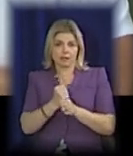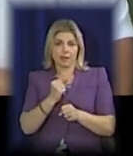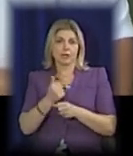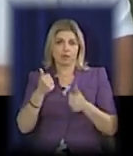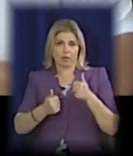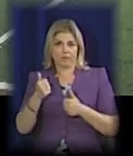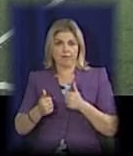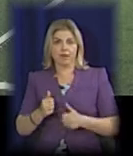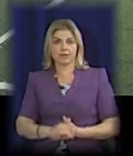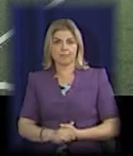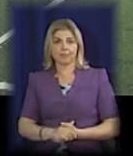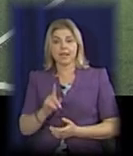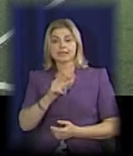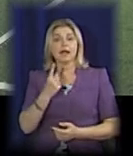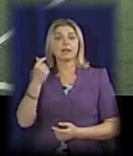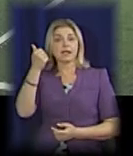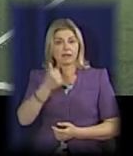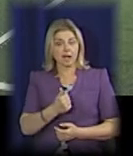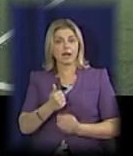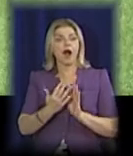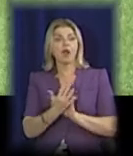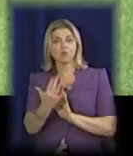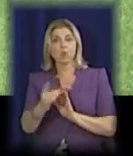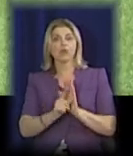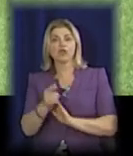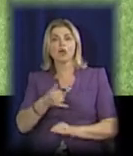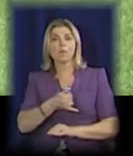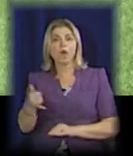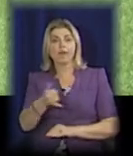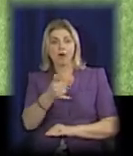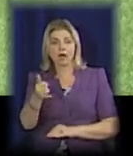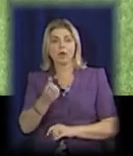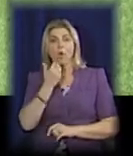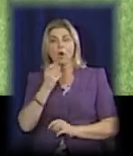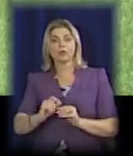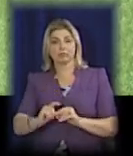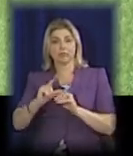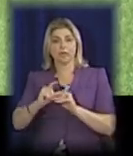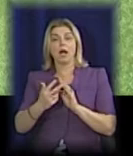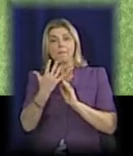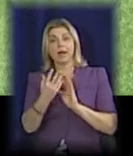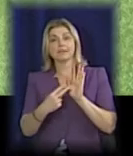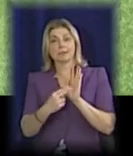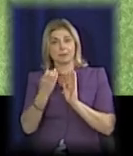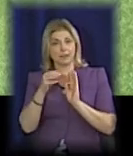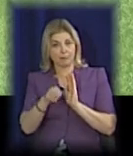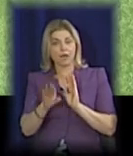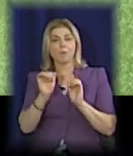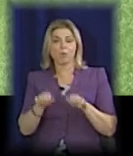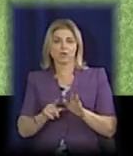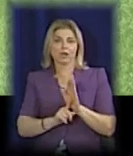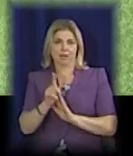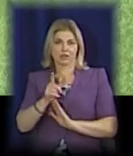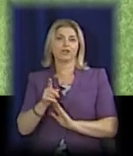матчі. За тиждень газон розпочнуть поливати. Коли довжина коріння газону сягне 5-7 см, можна розпочинати